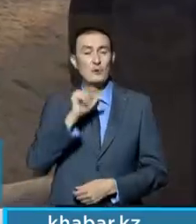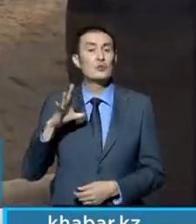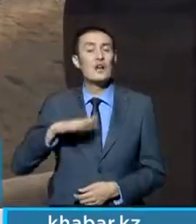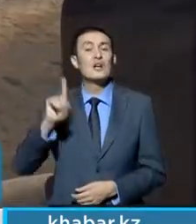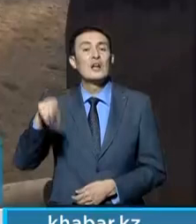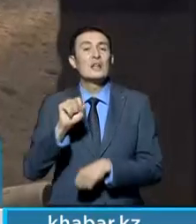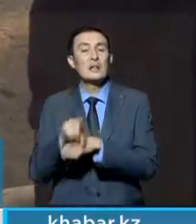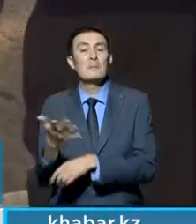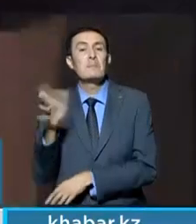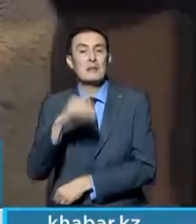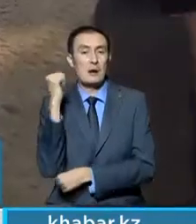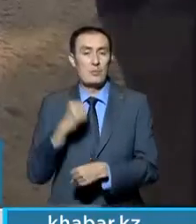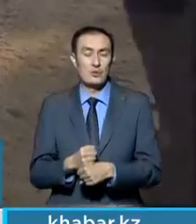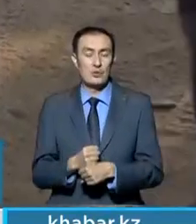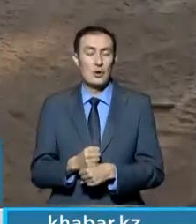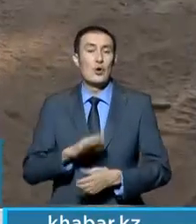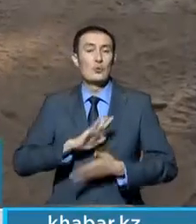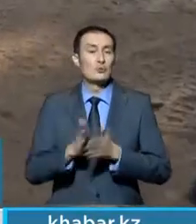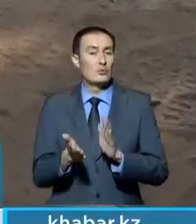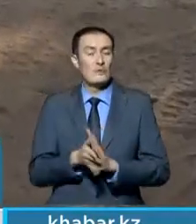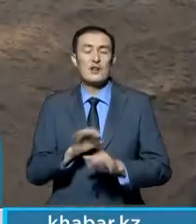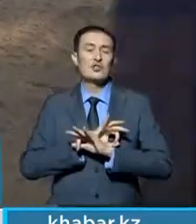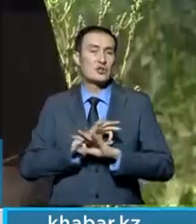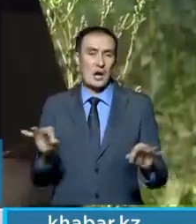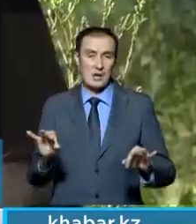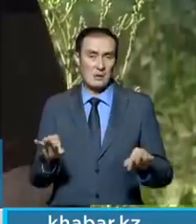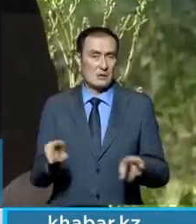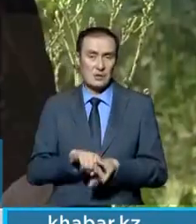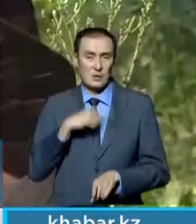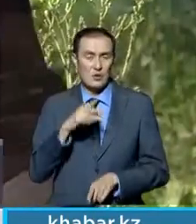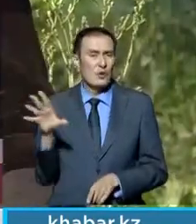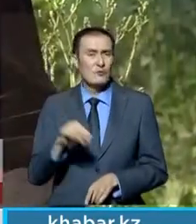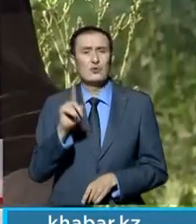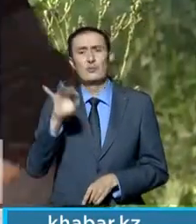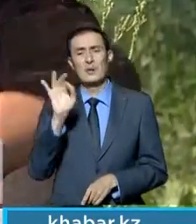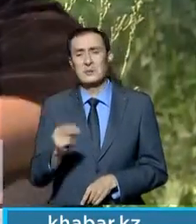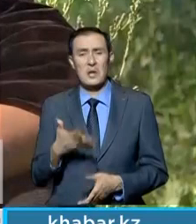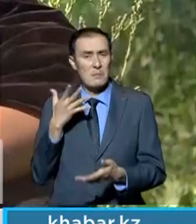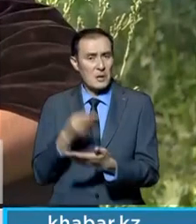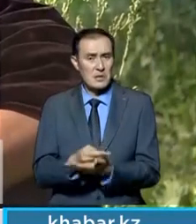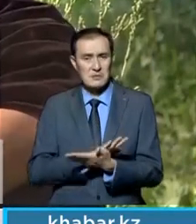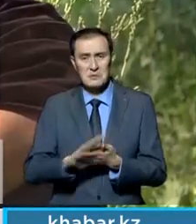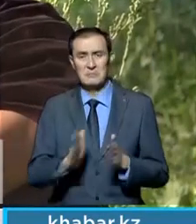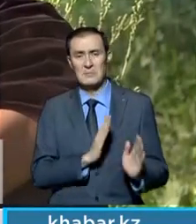даже нанять 5 рабочих. Условия здесь шикарные, так скажем. Все 100% оплачивается.